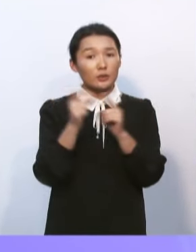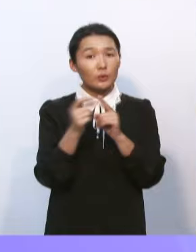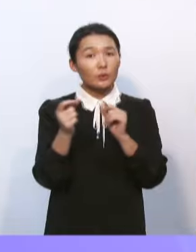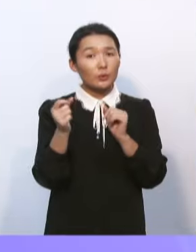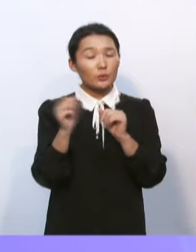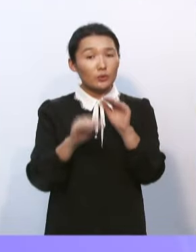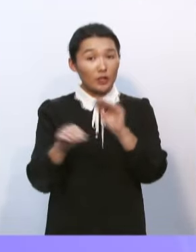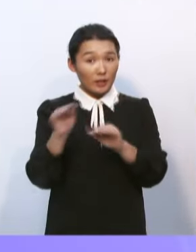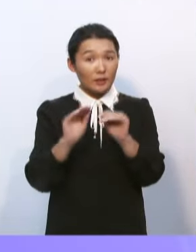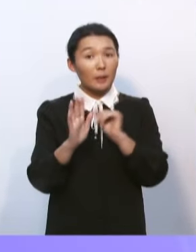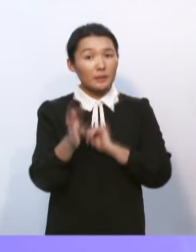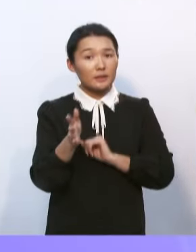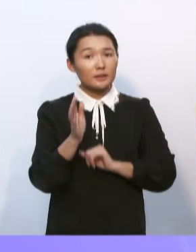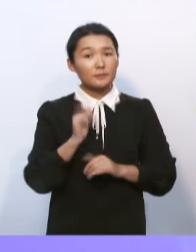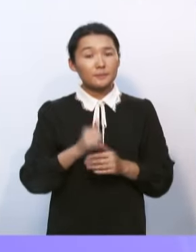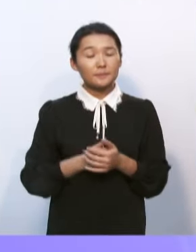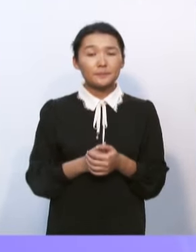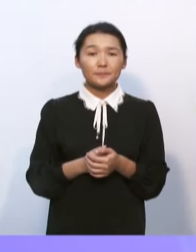жаратабыз.